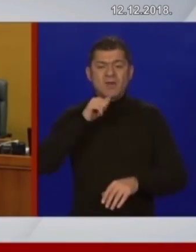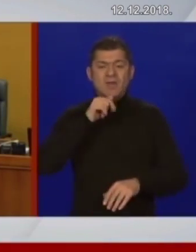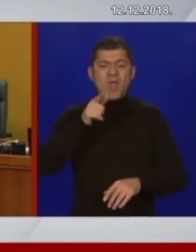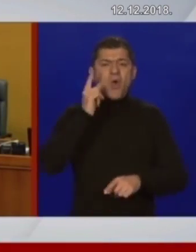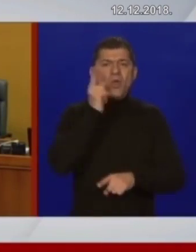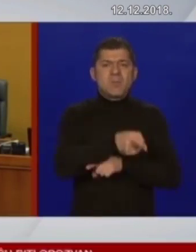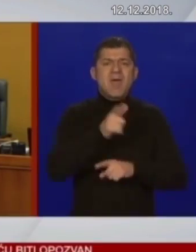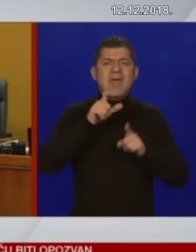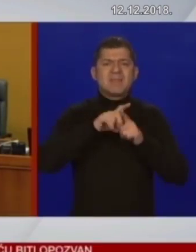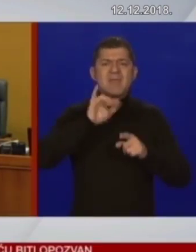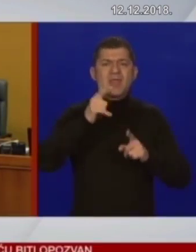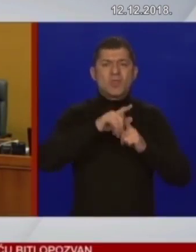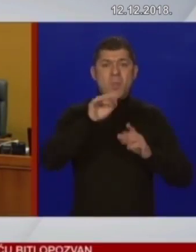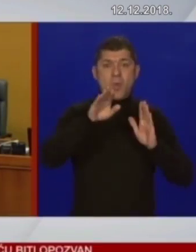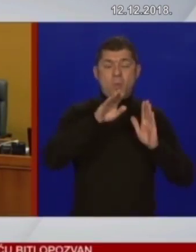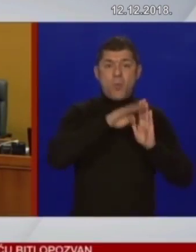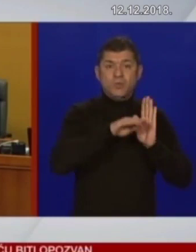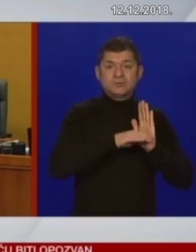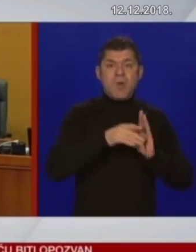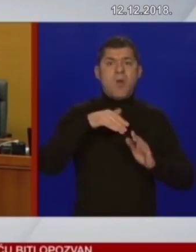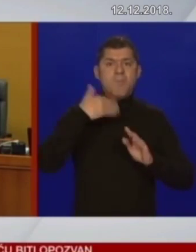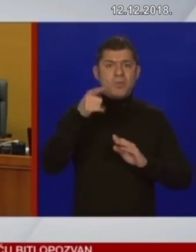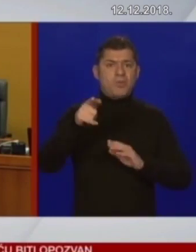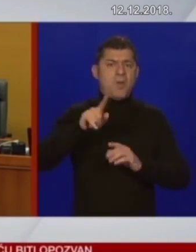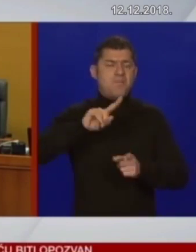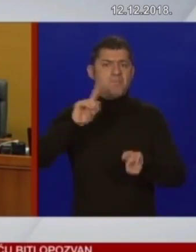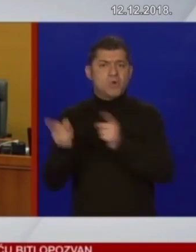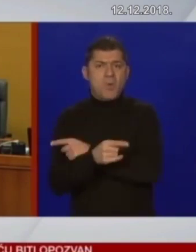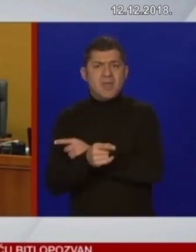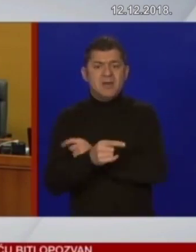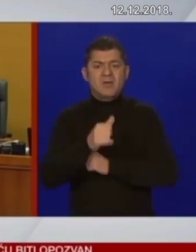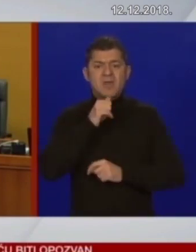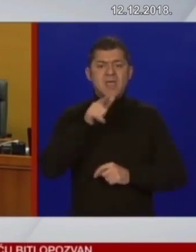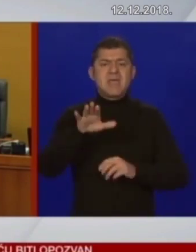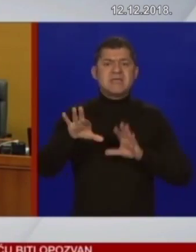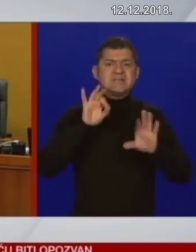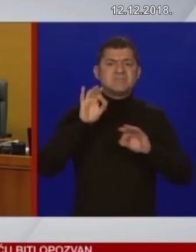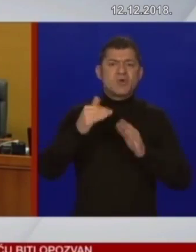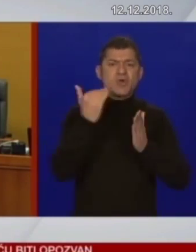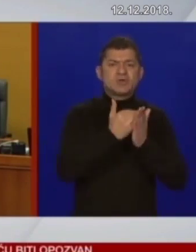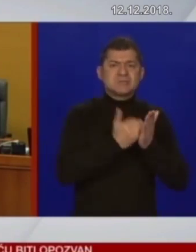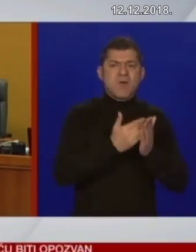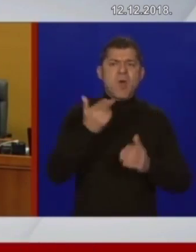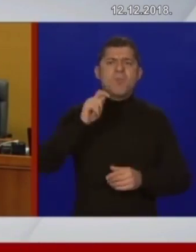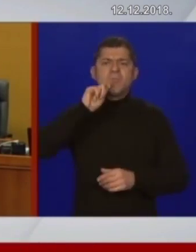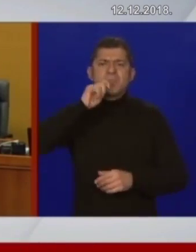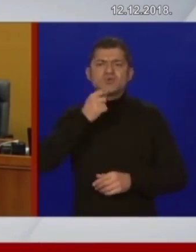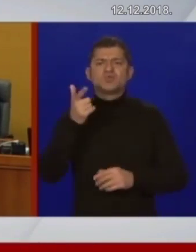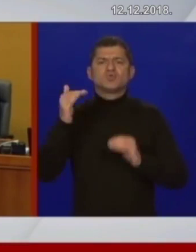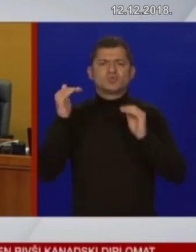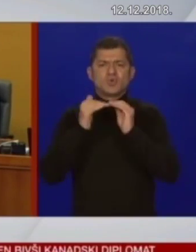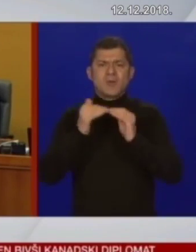odredbi Daytonskog ustava, koje su potom pretočene i u izborni zakon uz prešutnu